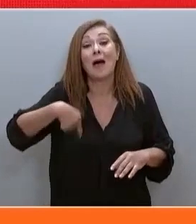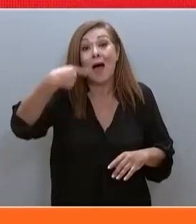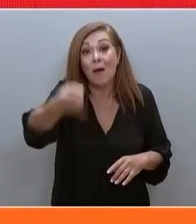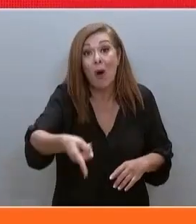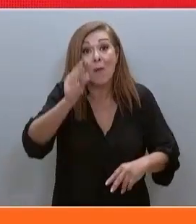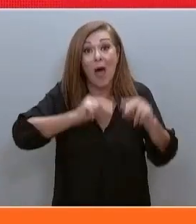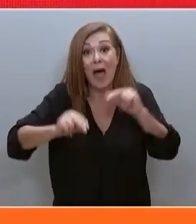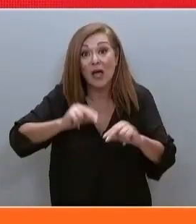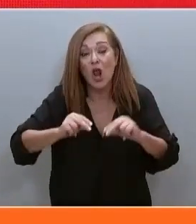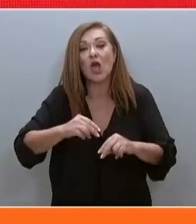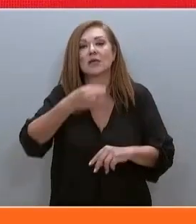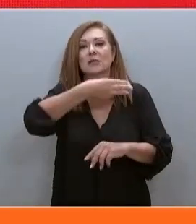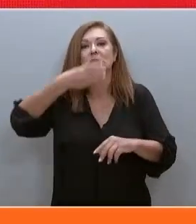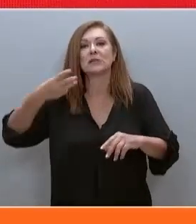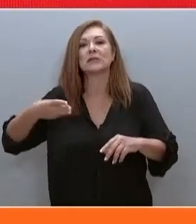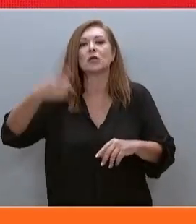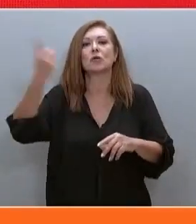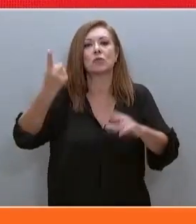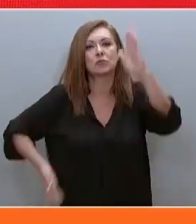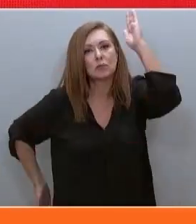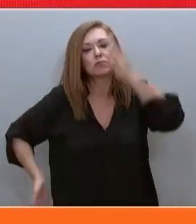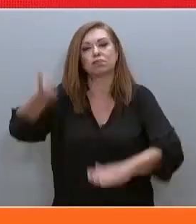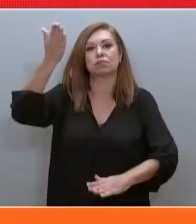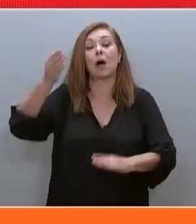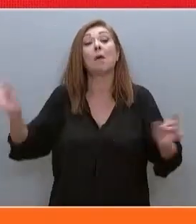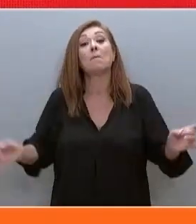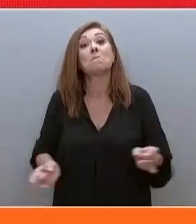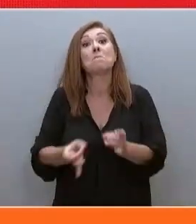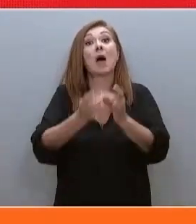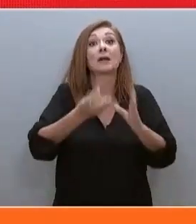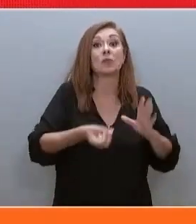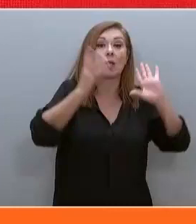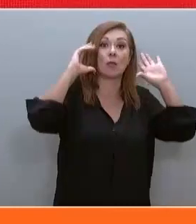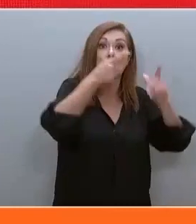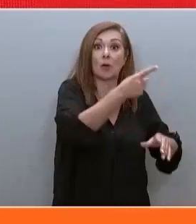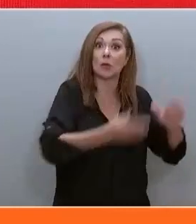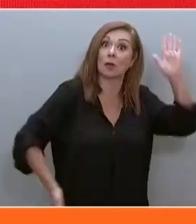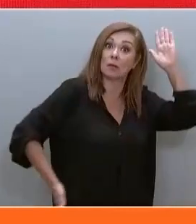ΣΥΡΙΖΑ. Αν είναι πρώτη η Νέα Δημοκρατία ο κ. Μητσοτάκης, θα έχει αυτός